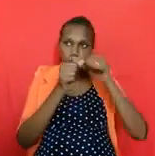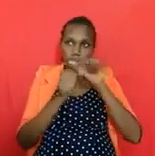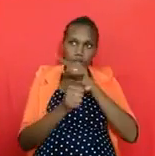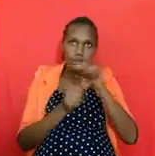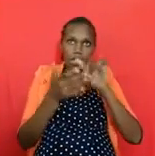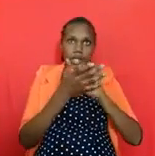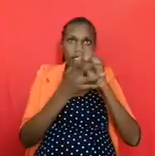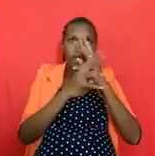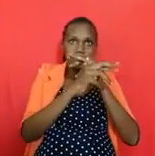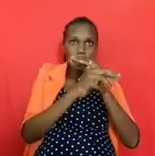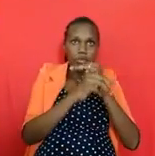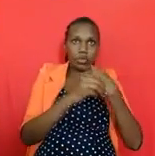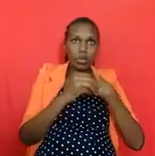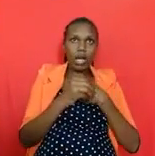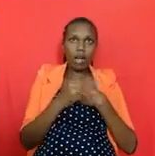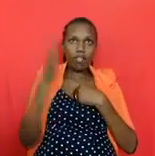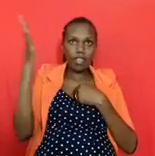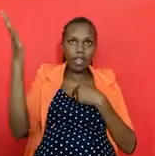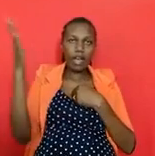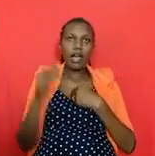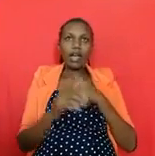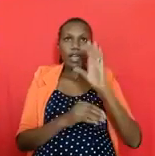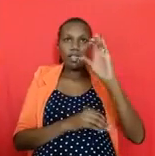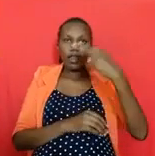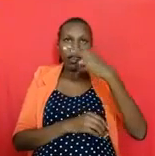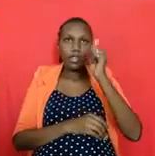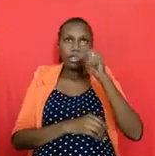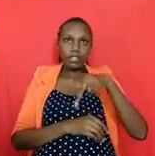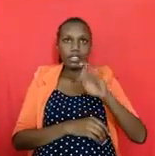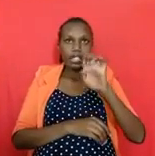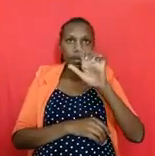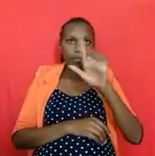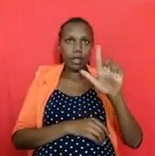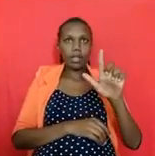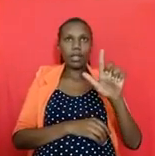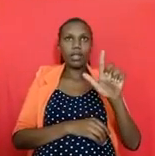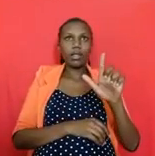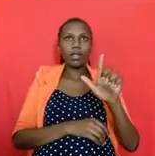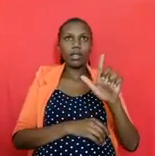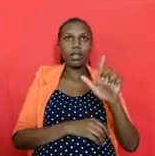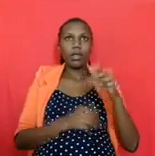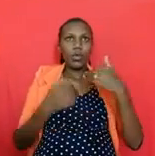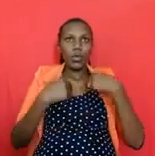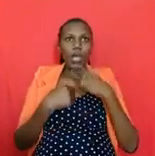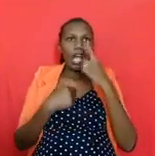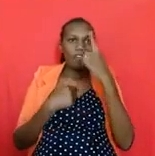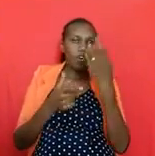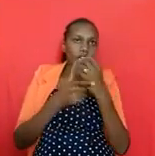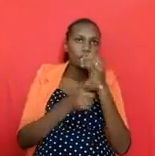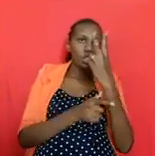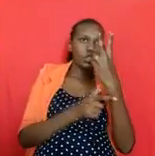masio ni mewe kukoro haria chapo na maiga kwa hawe kopi mweka na igiri kino hote